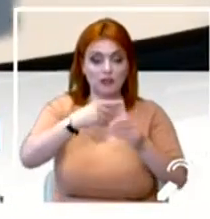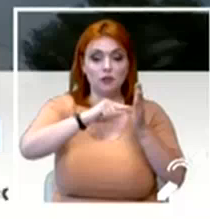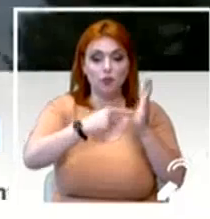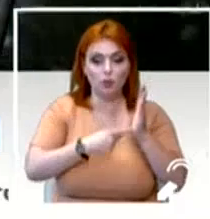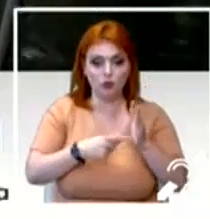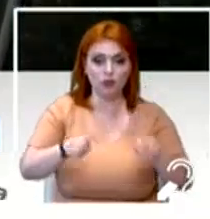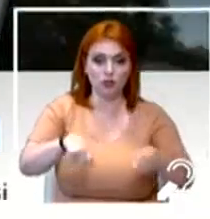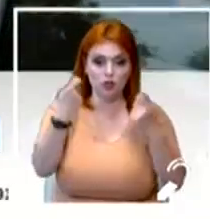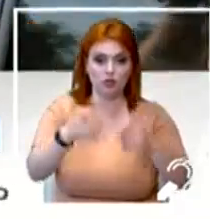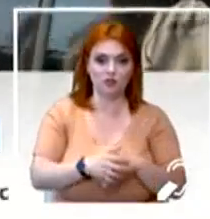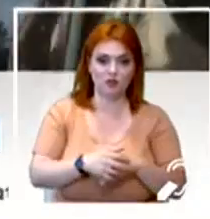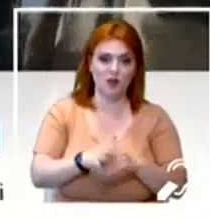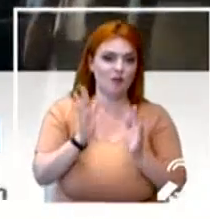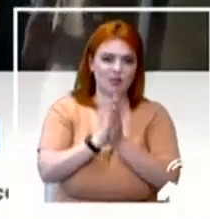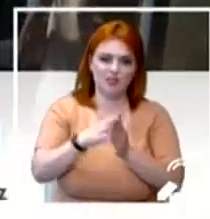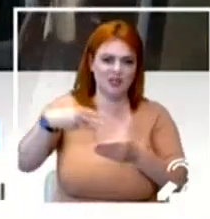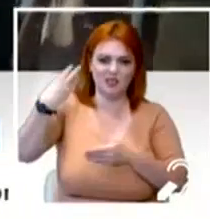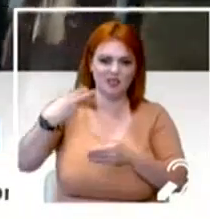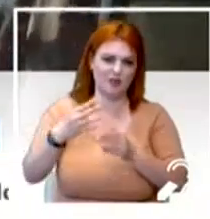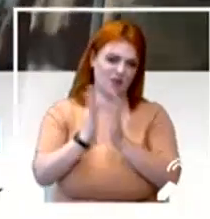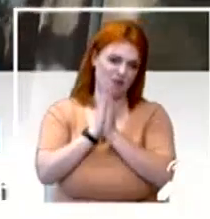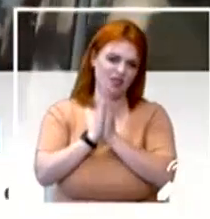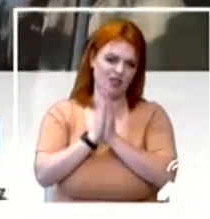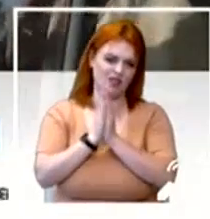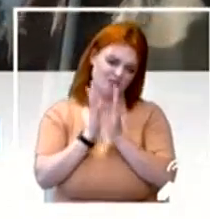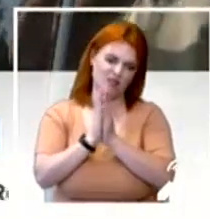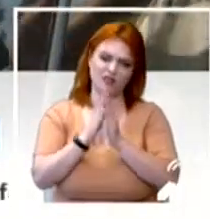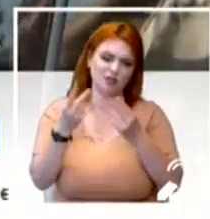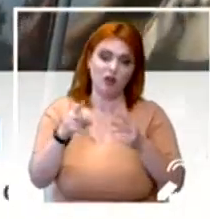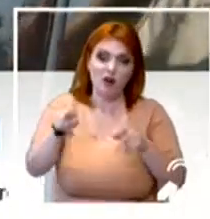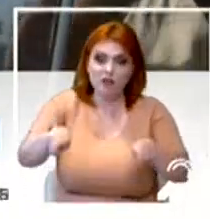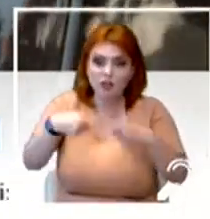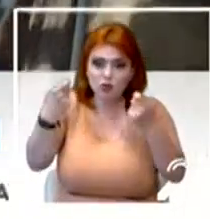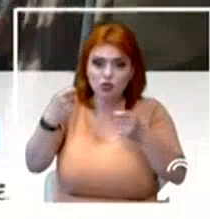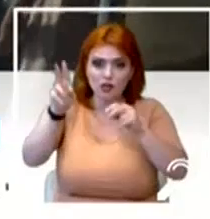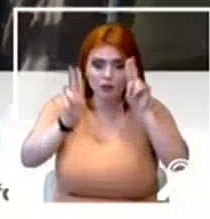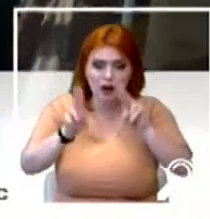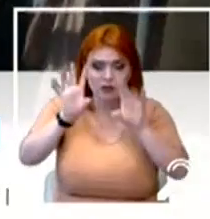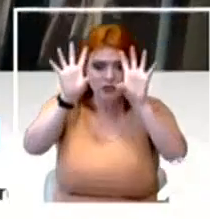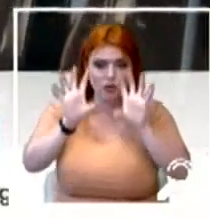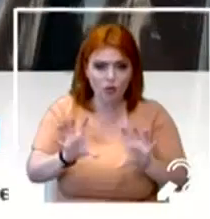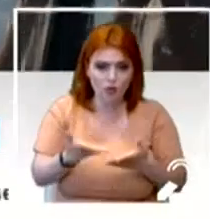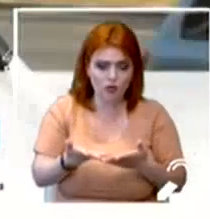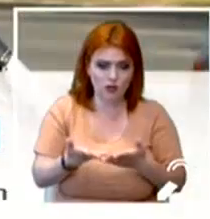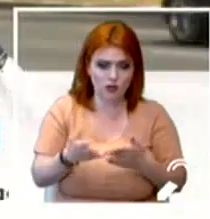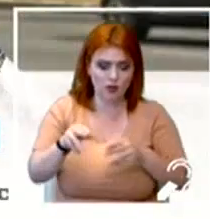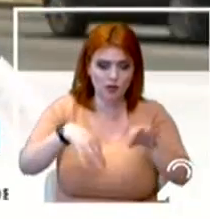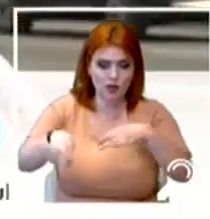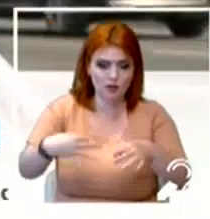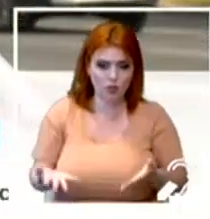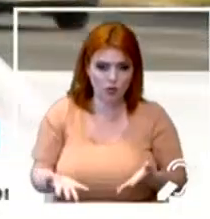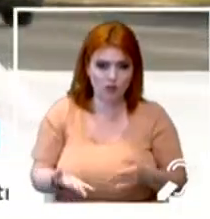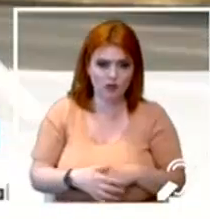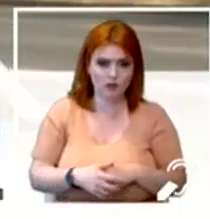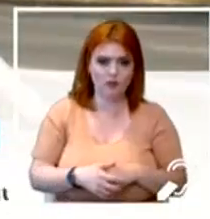depășit limita de viteză? Nu mai filmați, domnișoară. Vă rog. Păi ați încălcat regulamentul. Eu nu sunt de acord să mai filmați. A